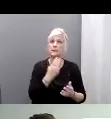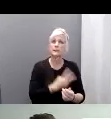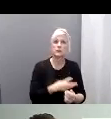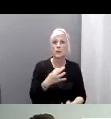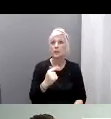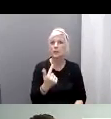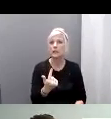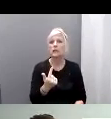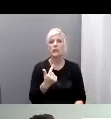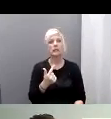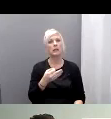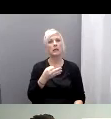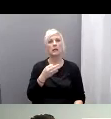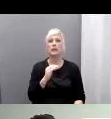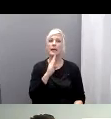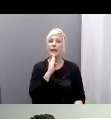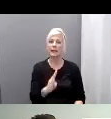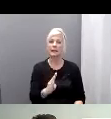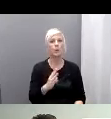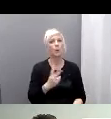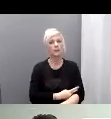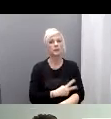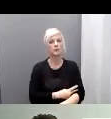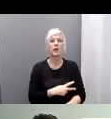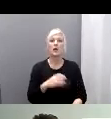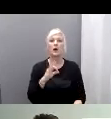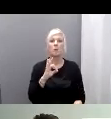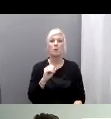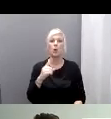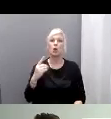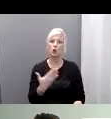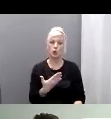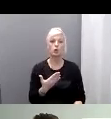heterosexuella, polyamorösa och eller BDSM-utövare.